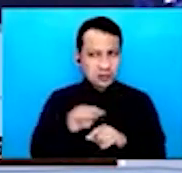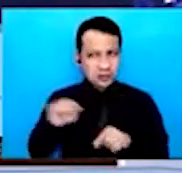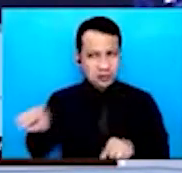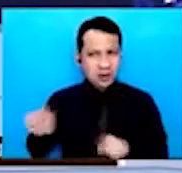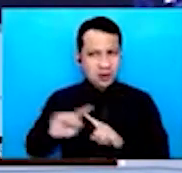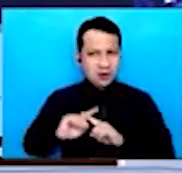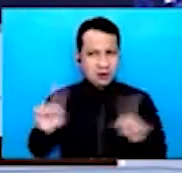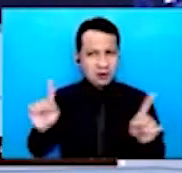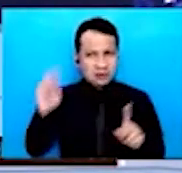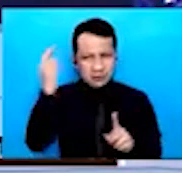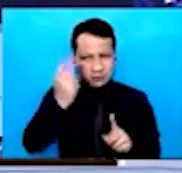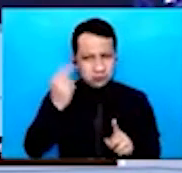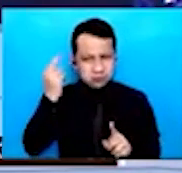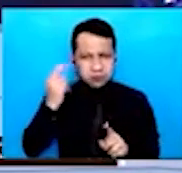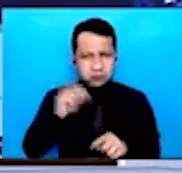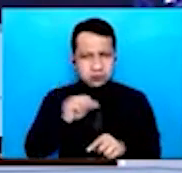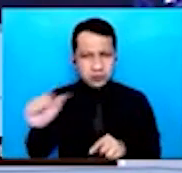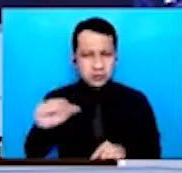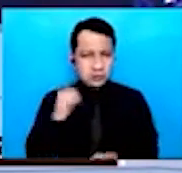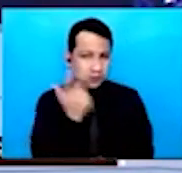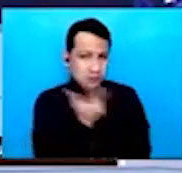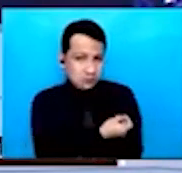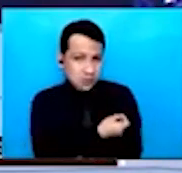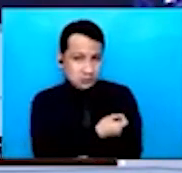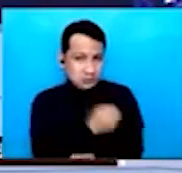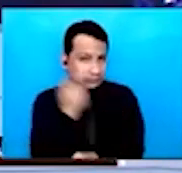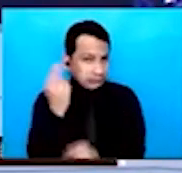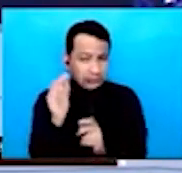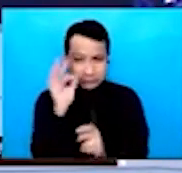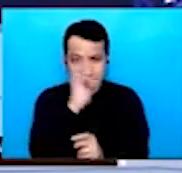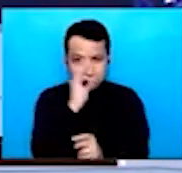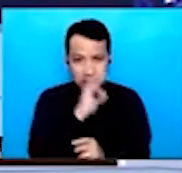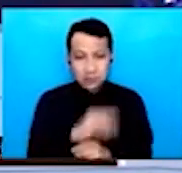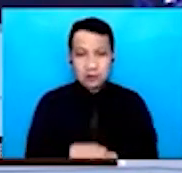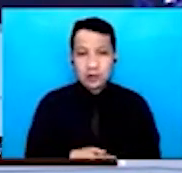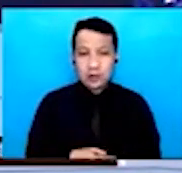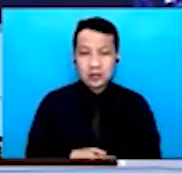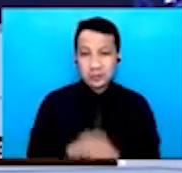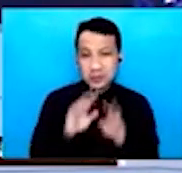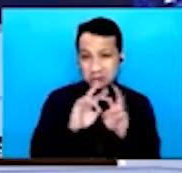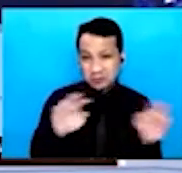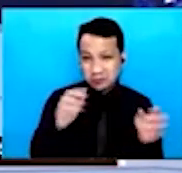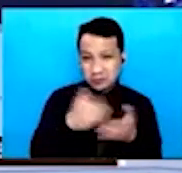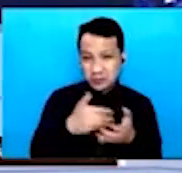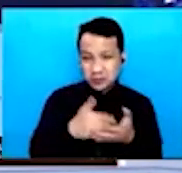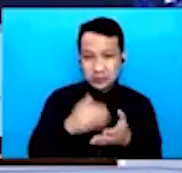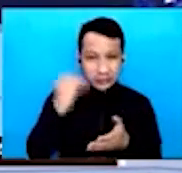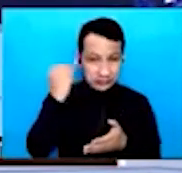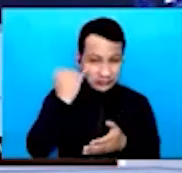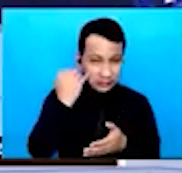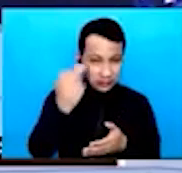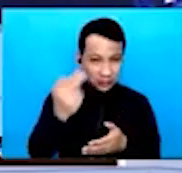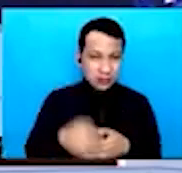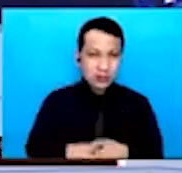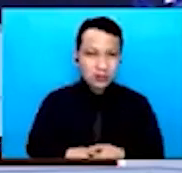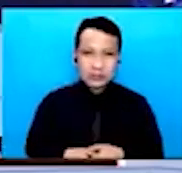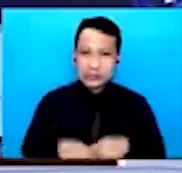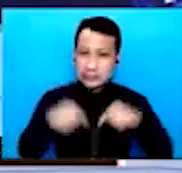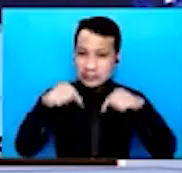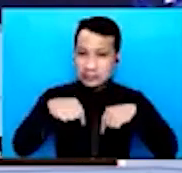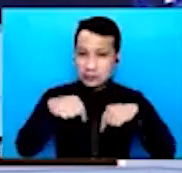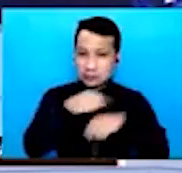ang dahilan bakit hindi nababakunahan ang mga Pinoy? Base sa pag-aaral ng Johns Hopkins, dito sa